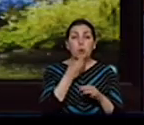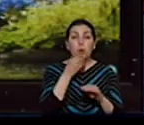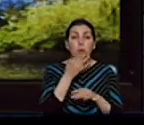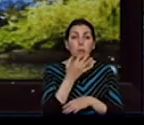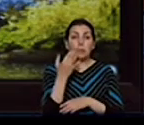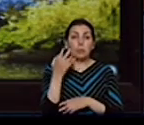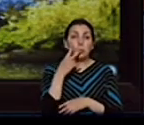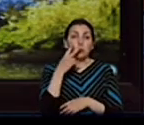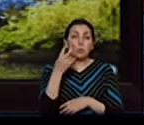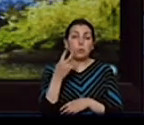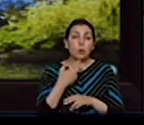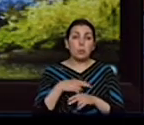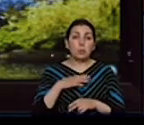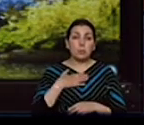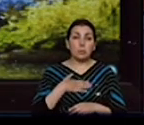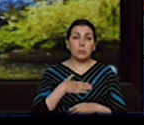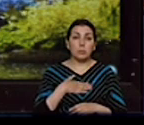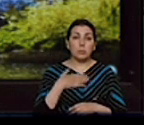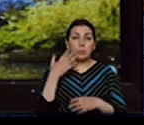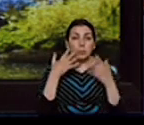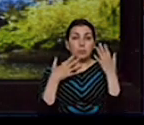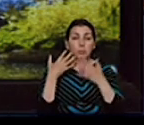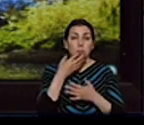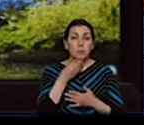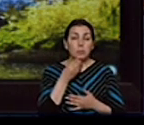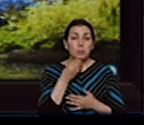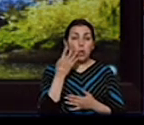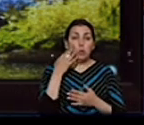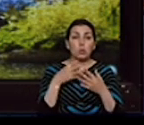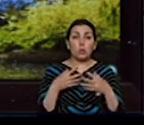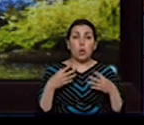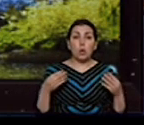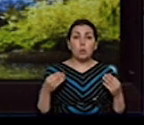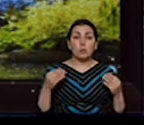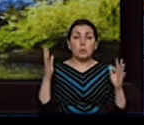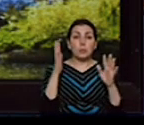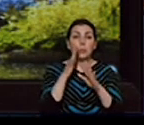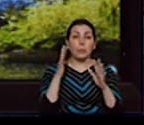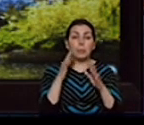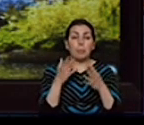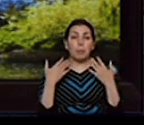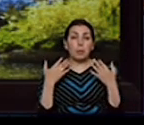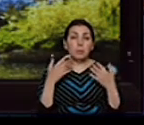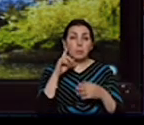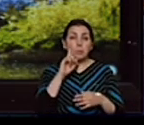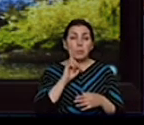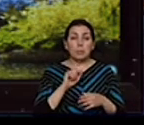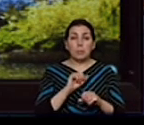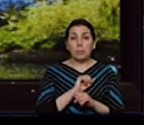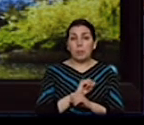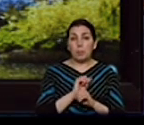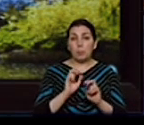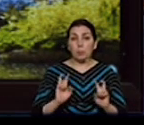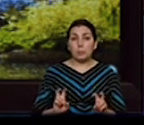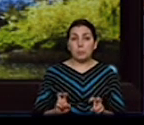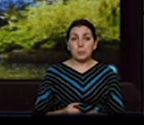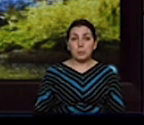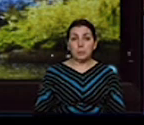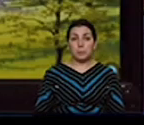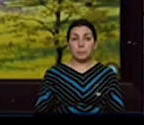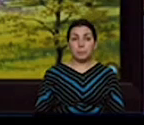bezab turadiki, ko'rgan odamni ko'zi quvnaydi. Yozda ularning soya salqinida maza qilib dam olamiz.